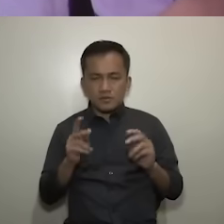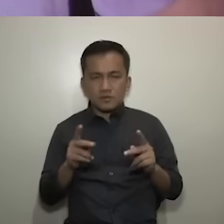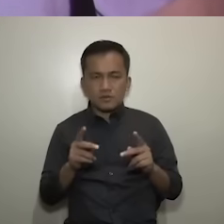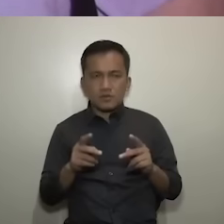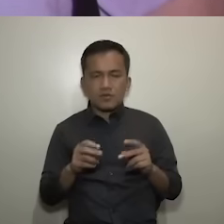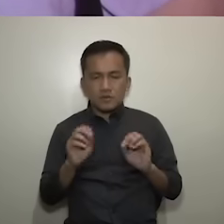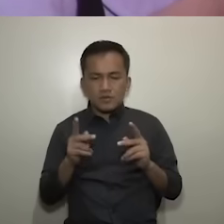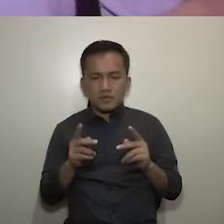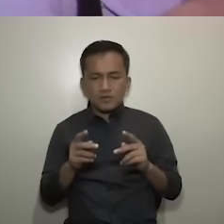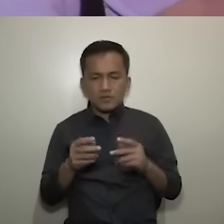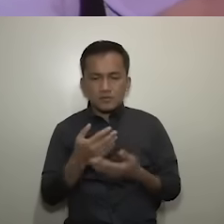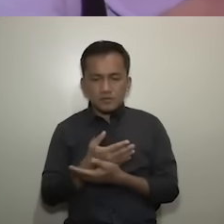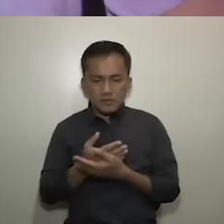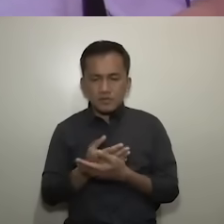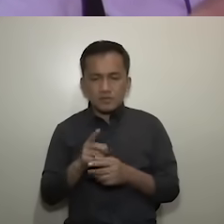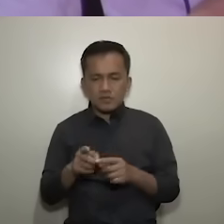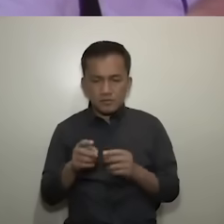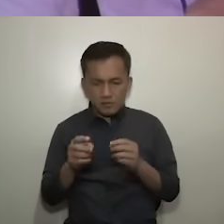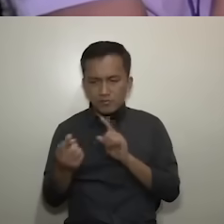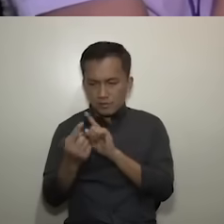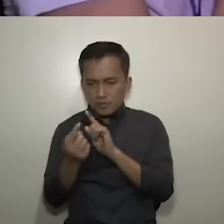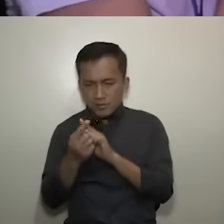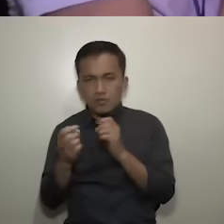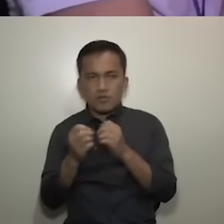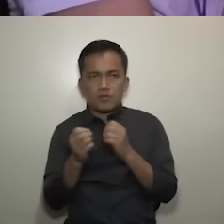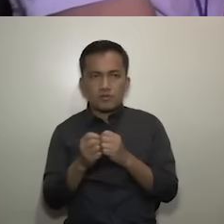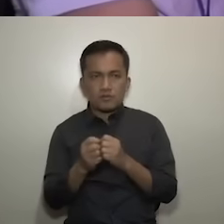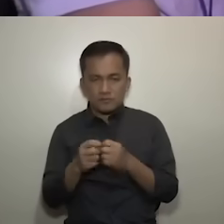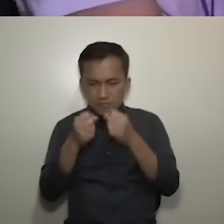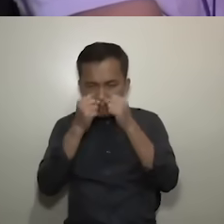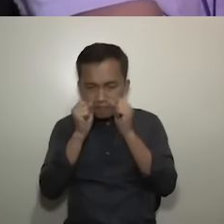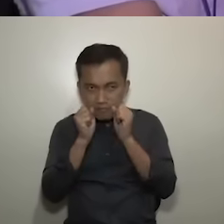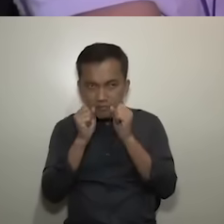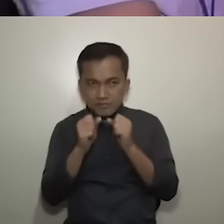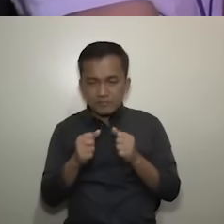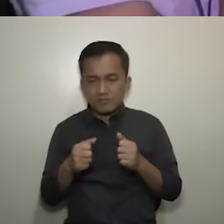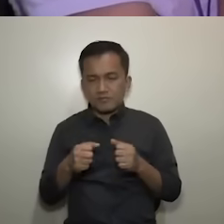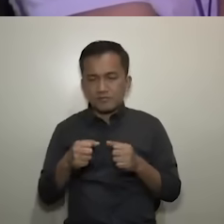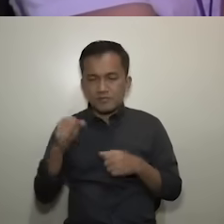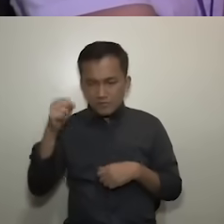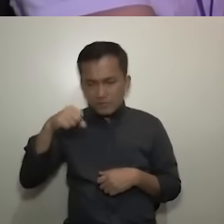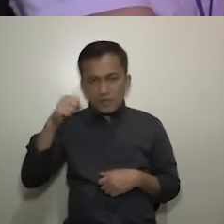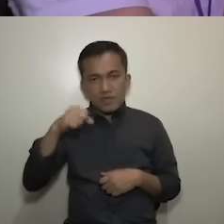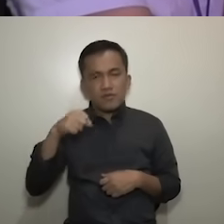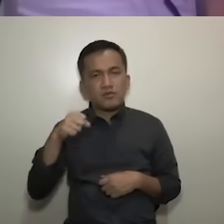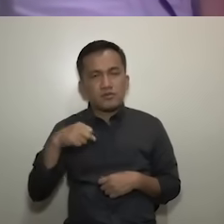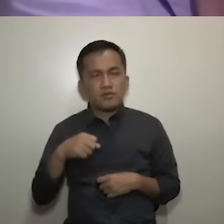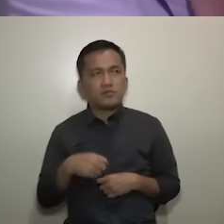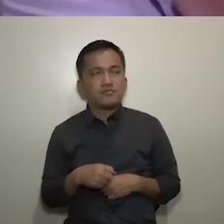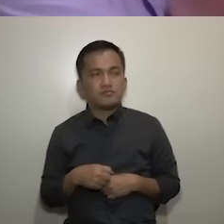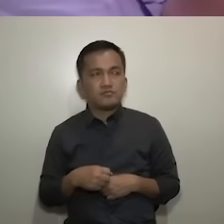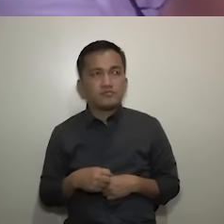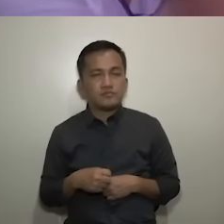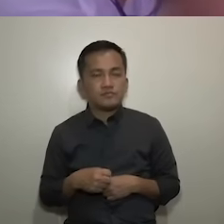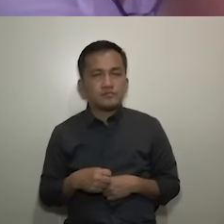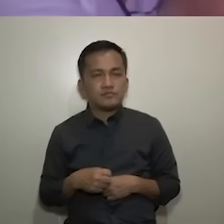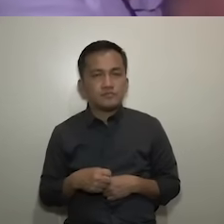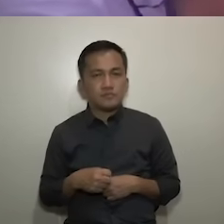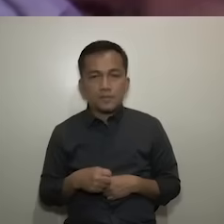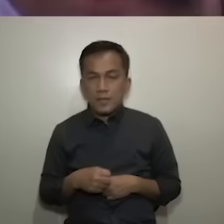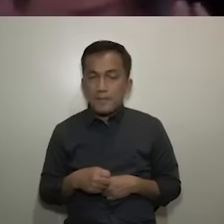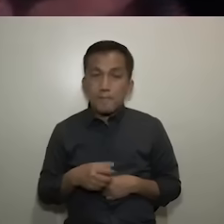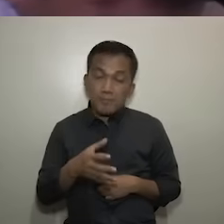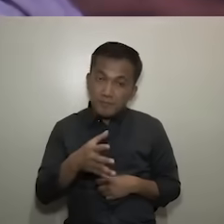It's okay, babe. I will see you more often. You're sad? Yes. So,